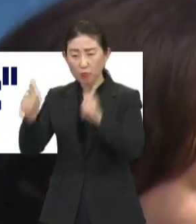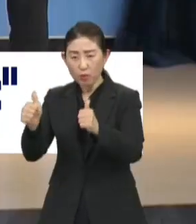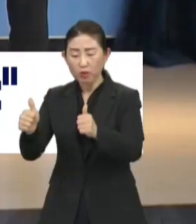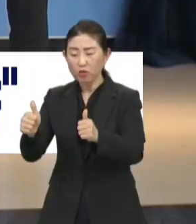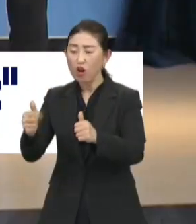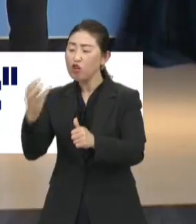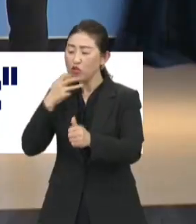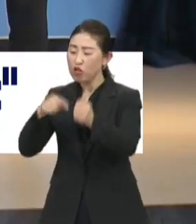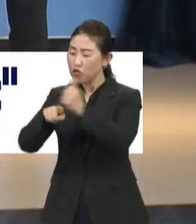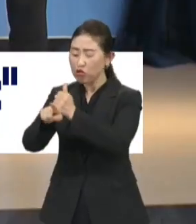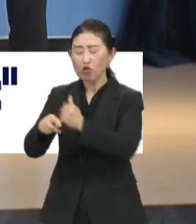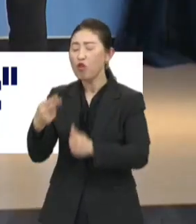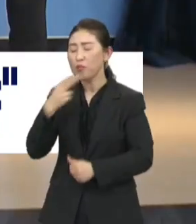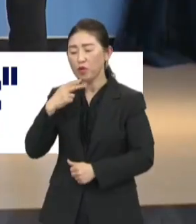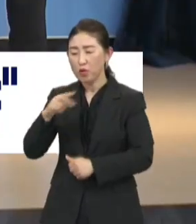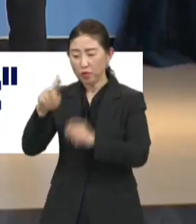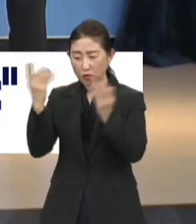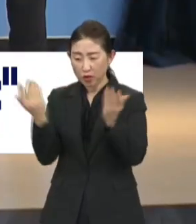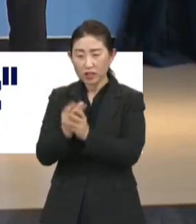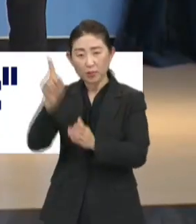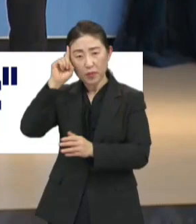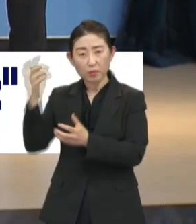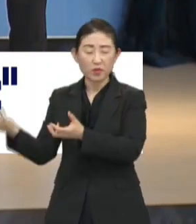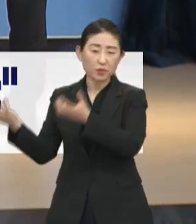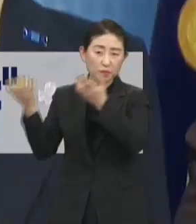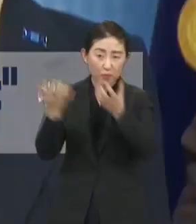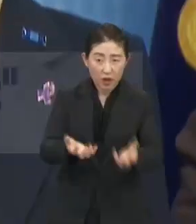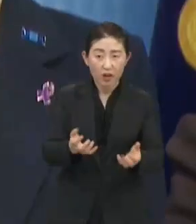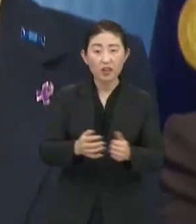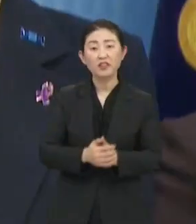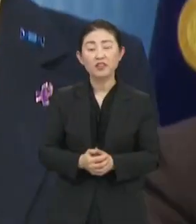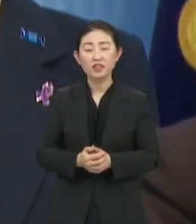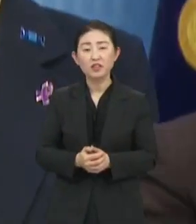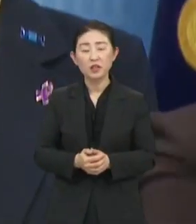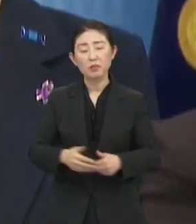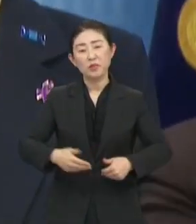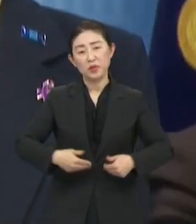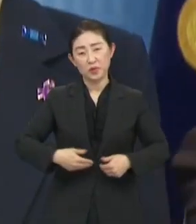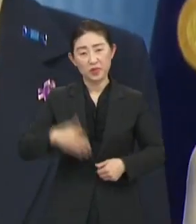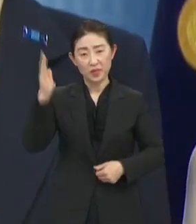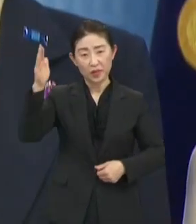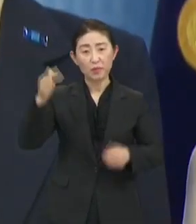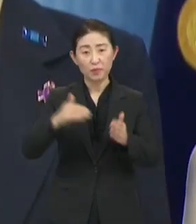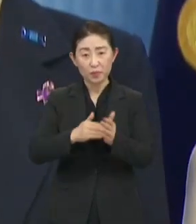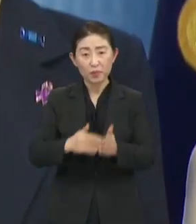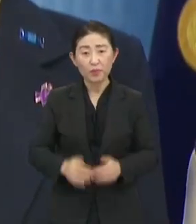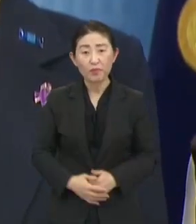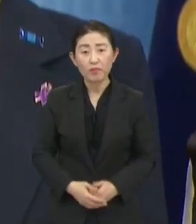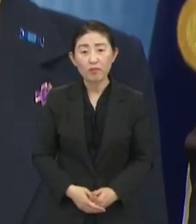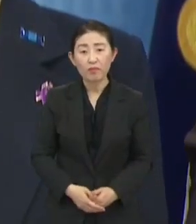서울에 있어야 할 이유가 없다며 국가 기관들의 적극적인 지방 이전 필요성을 강조했습니다 l